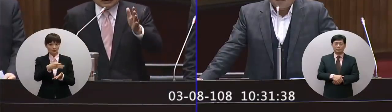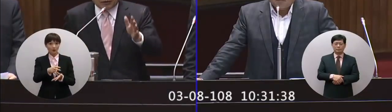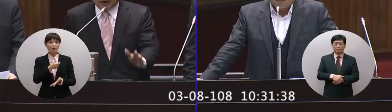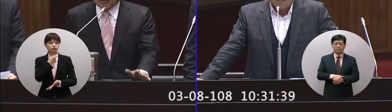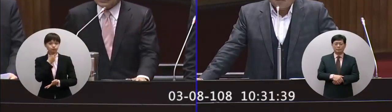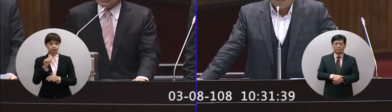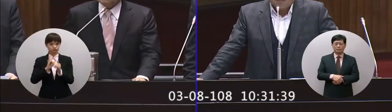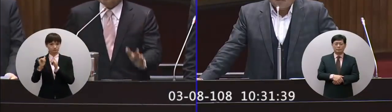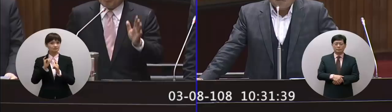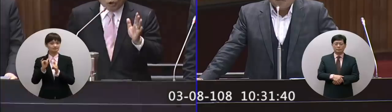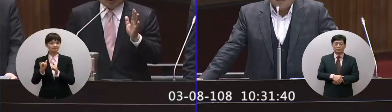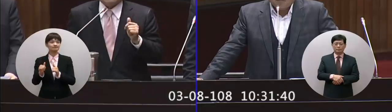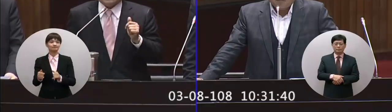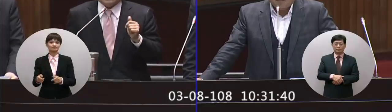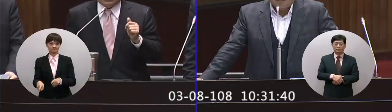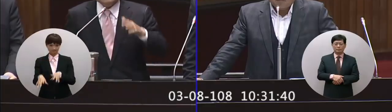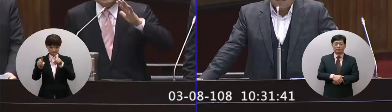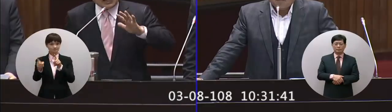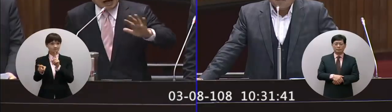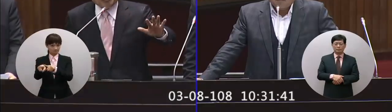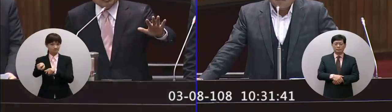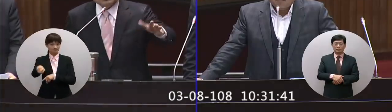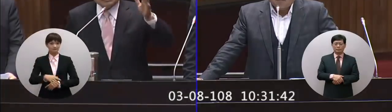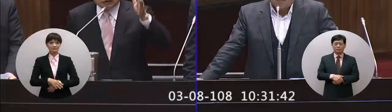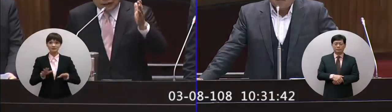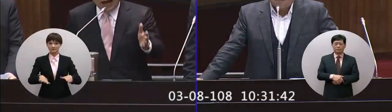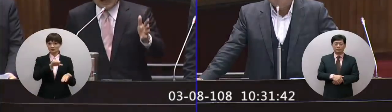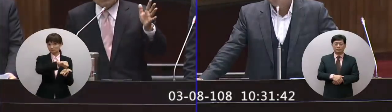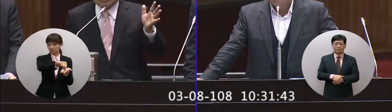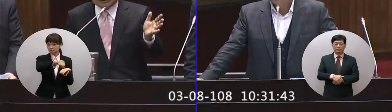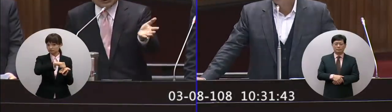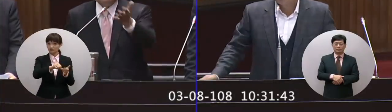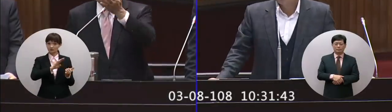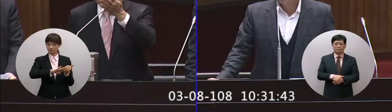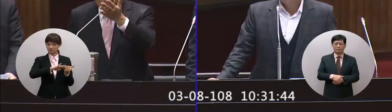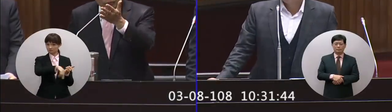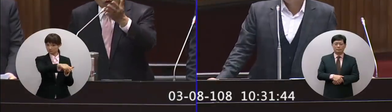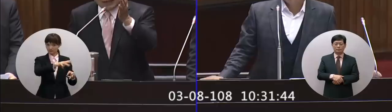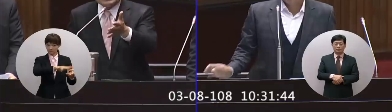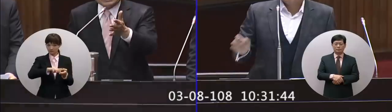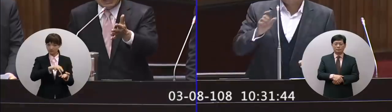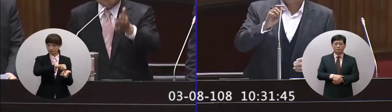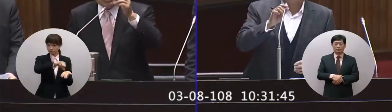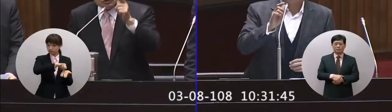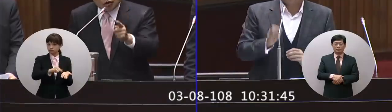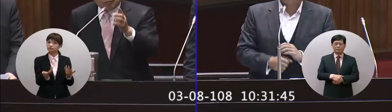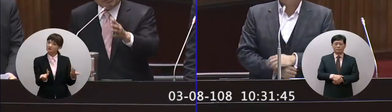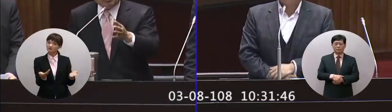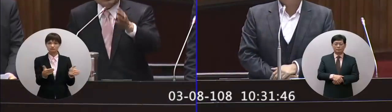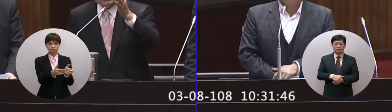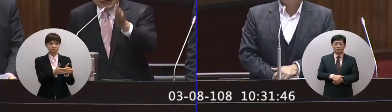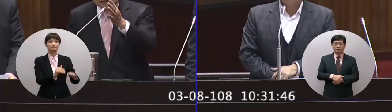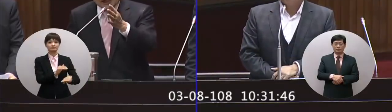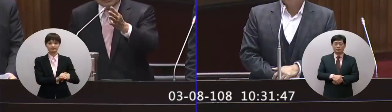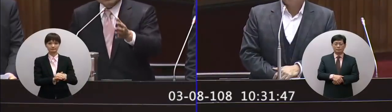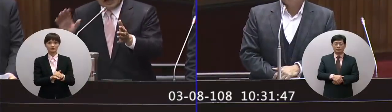现在刚才委员关心播种的情形，现在南部的插秧都已经差不多完成了，中北